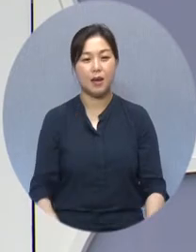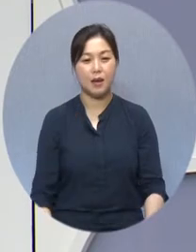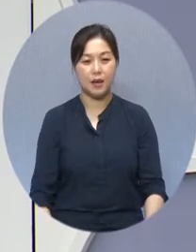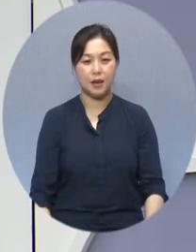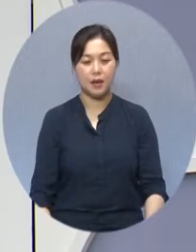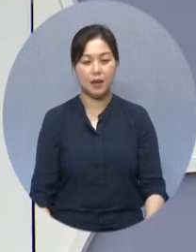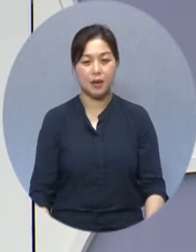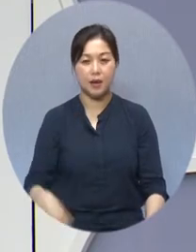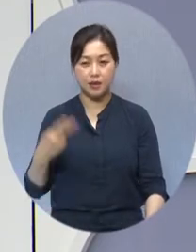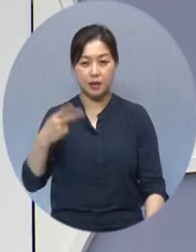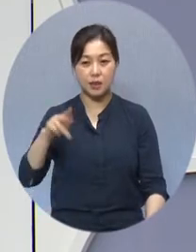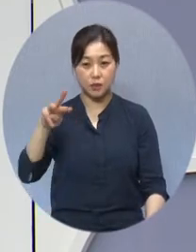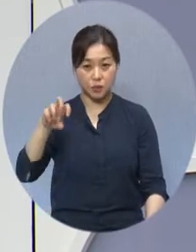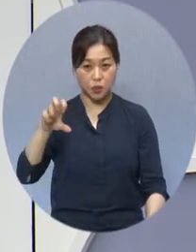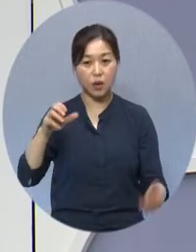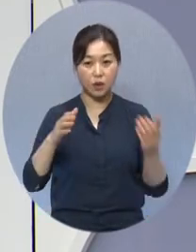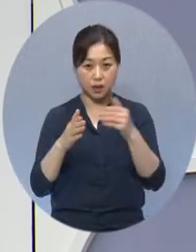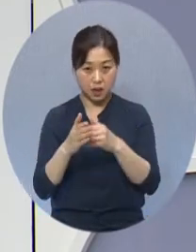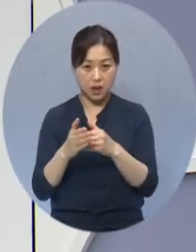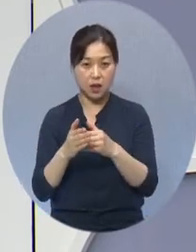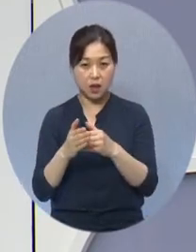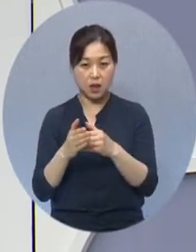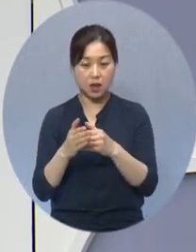되면 우리 아마